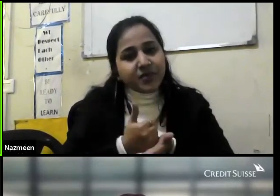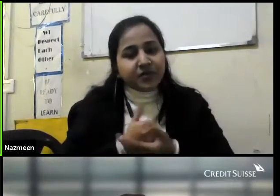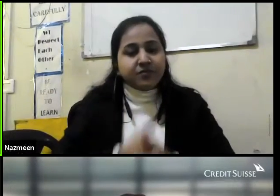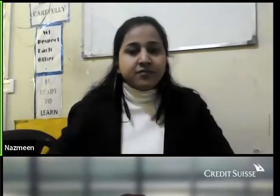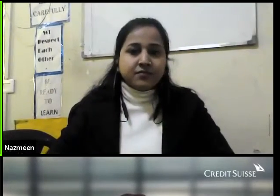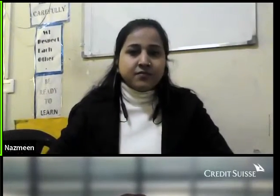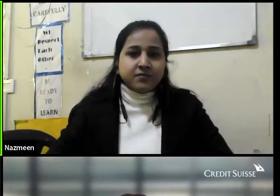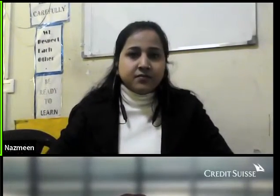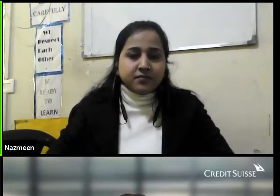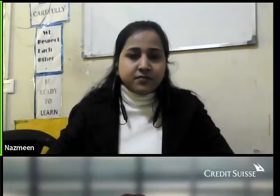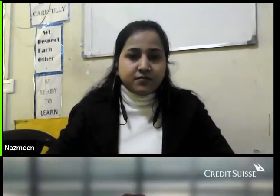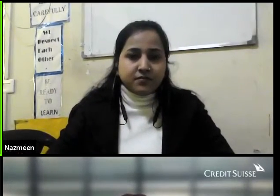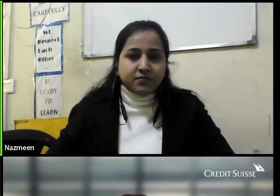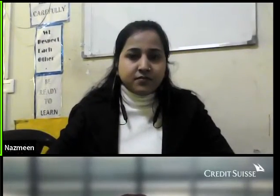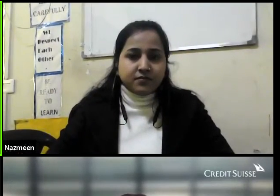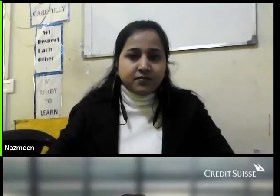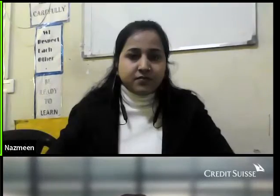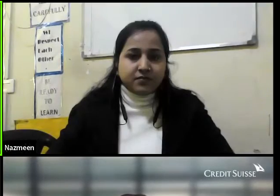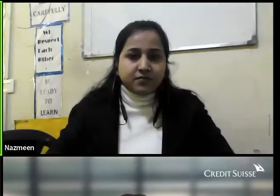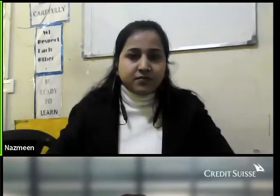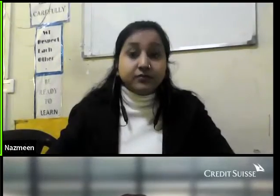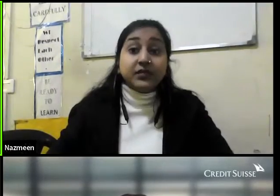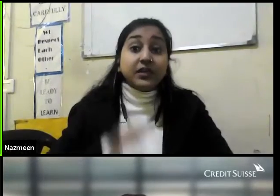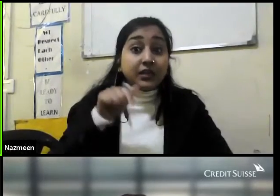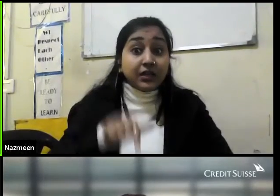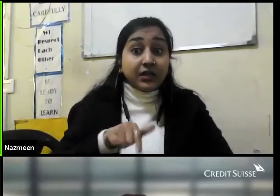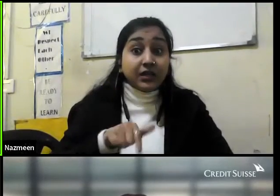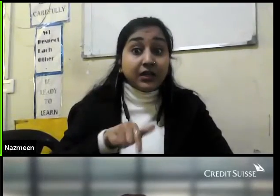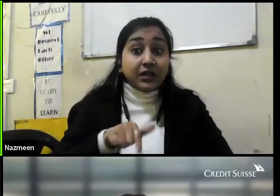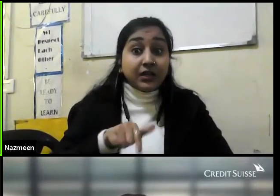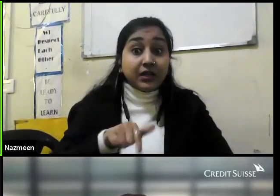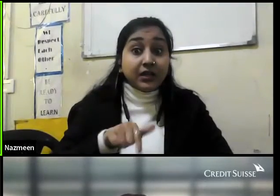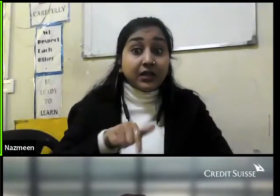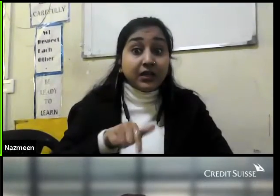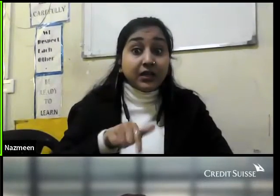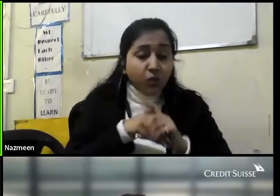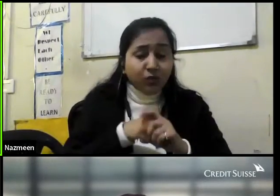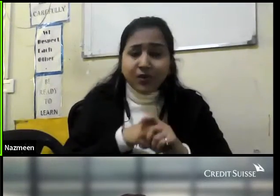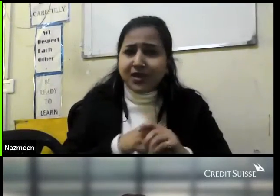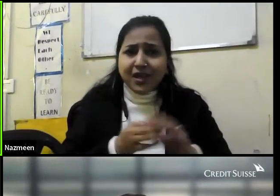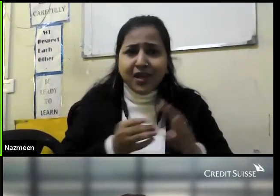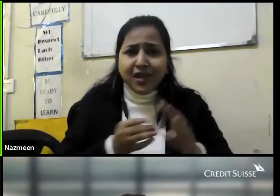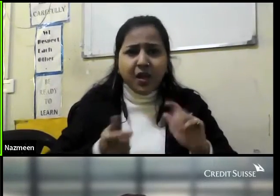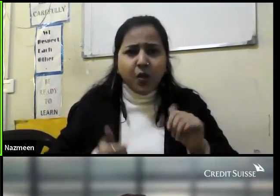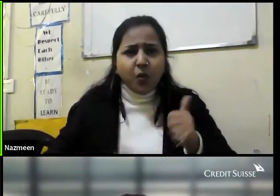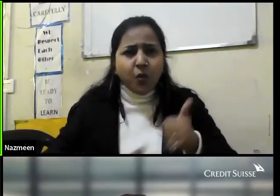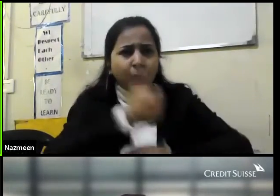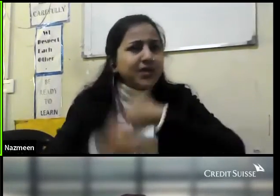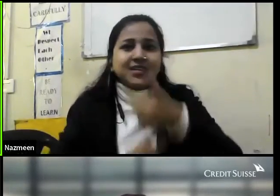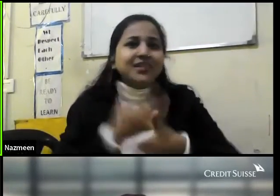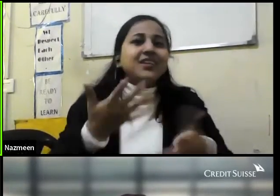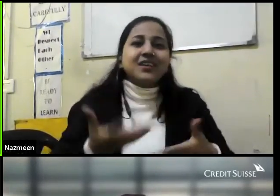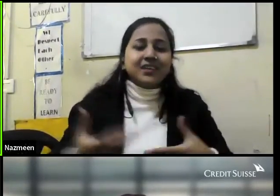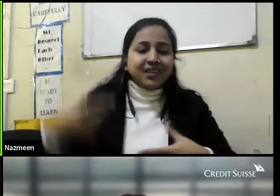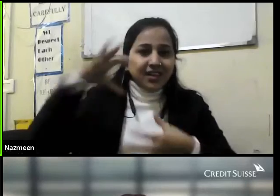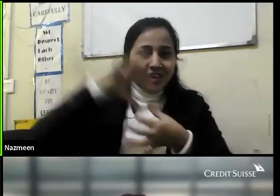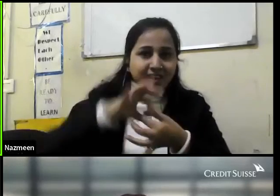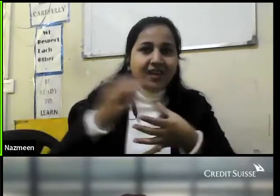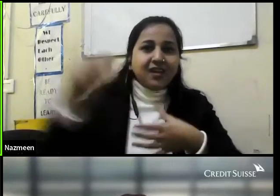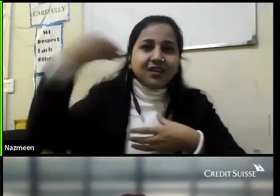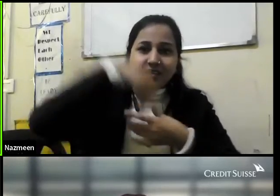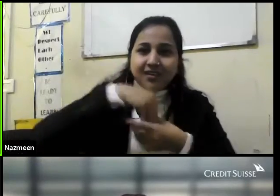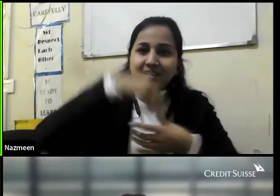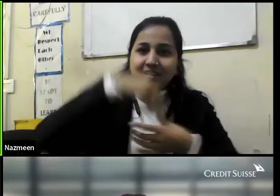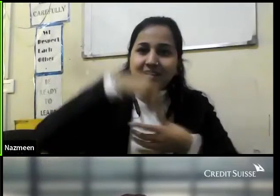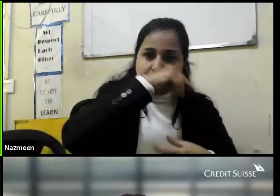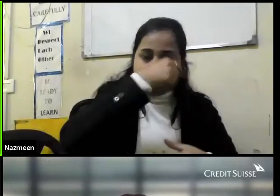से एक प्लेटफॉर्म पे लाके, और इसमें कोई कंपटीशन नहीं है, इसमें तो कोलैबोरेशन है. जितने लोग हैं और बहुत अच्छा काम कर रहे हैं, लेकिन